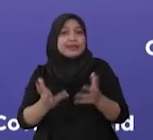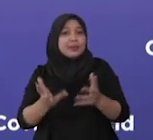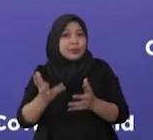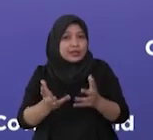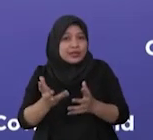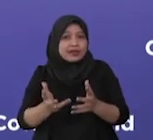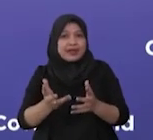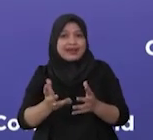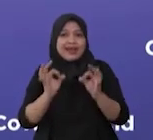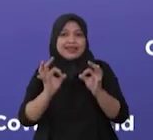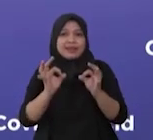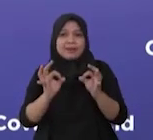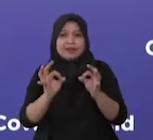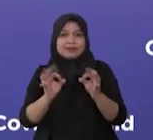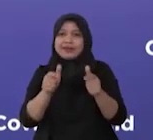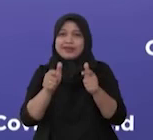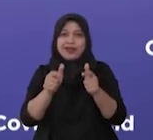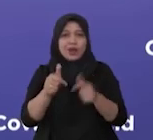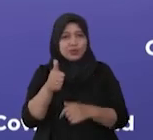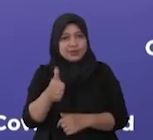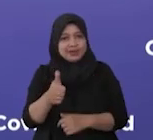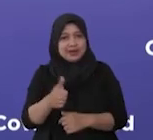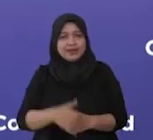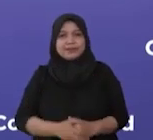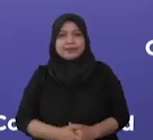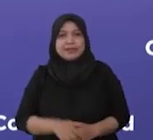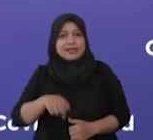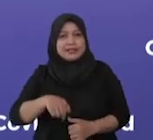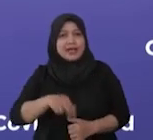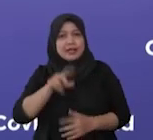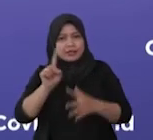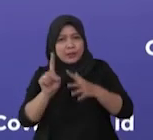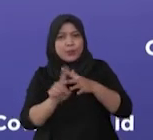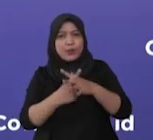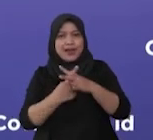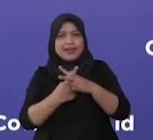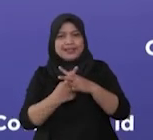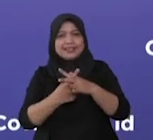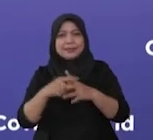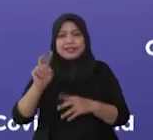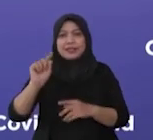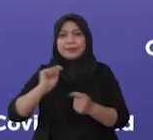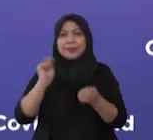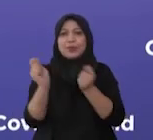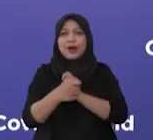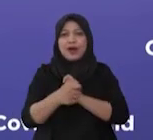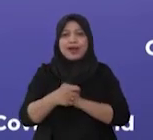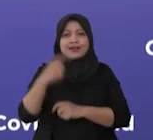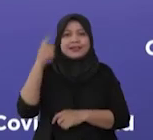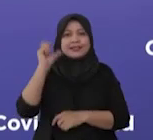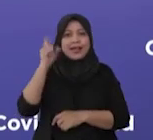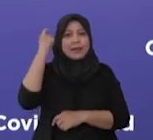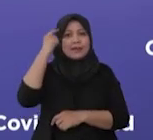mengancam ketertiban Oleh karena itu sekarang harus kita mulai berubah dengan cara berpikir yang